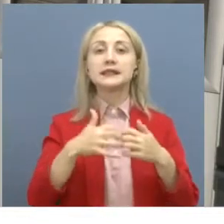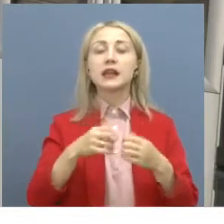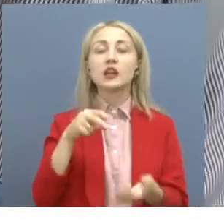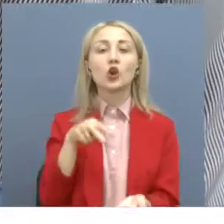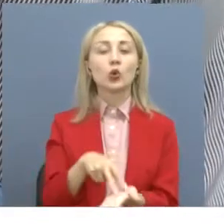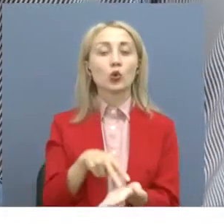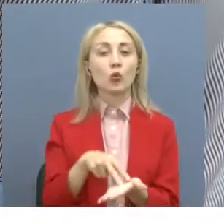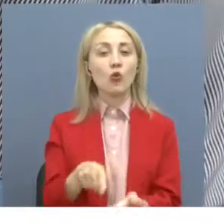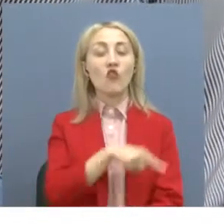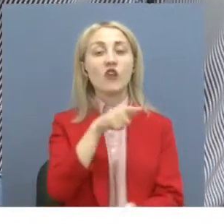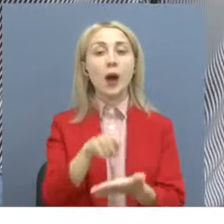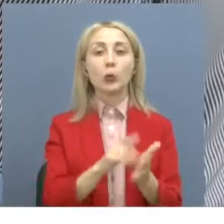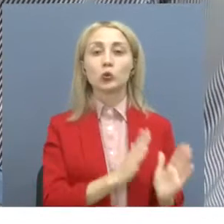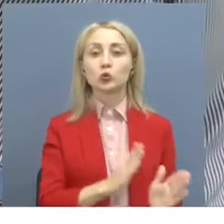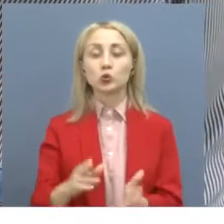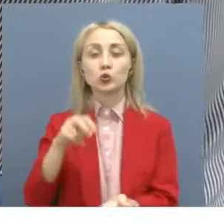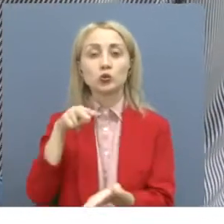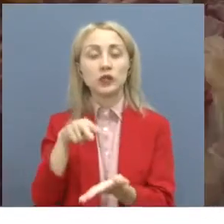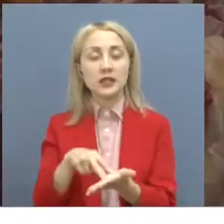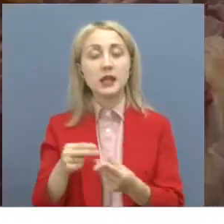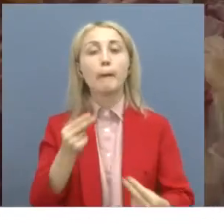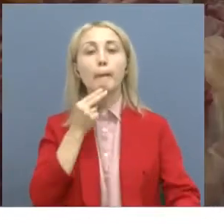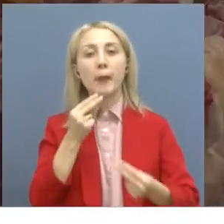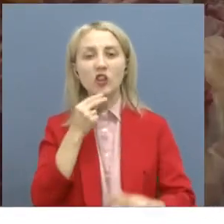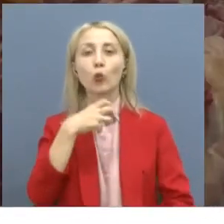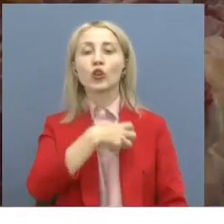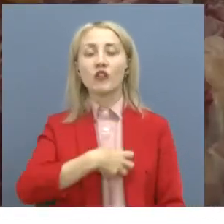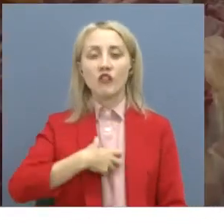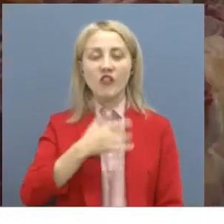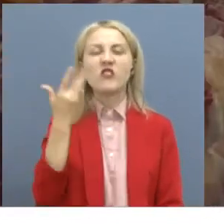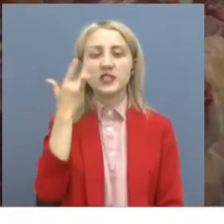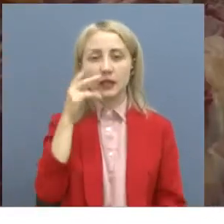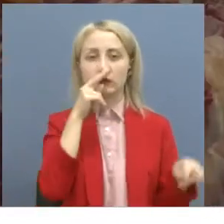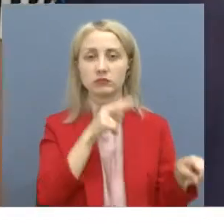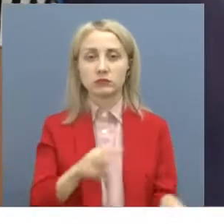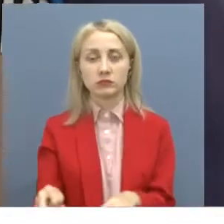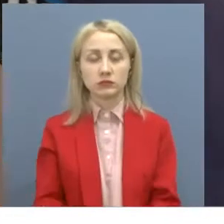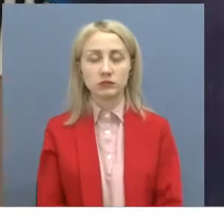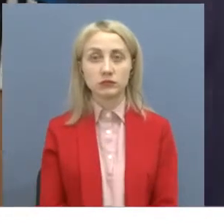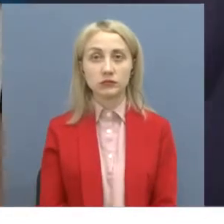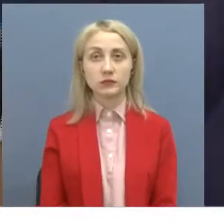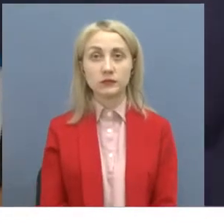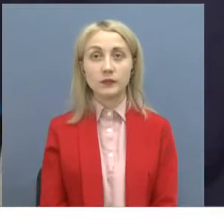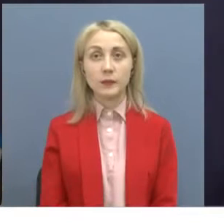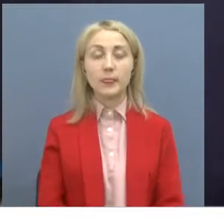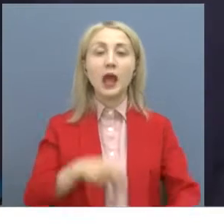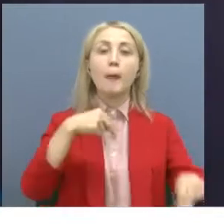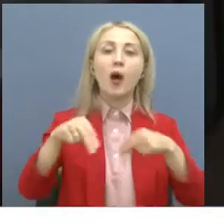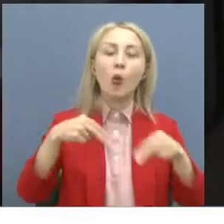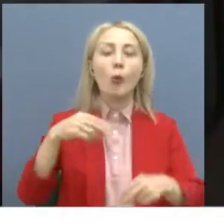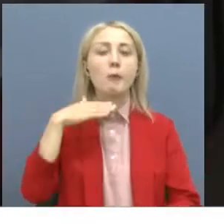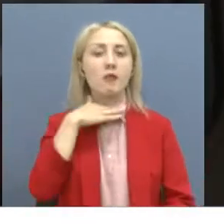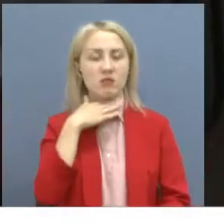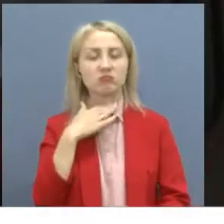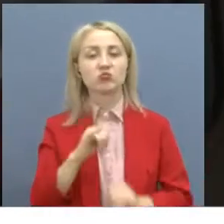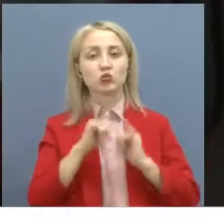алынған. Бүгінде жылқы, сиыр және құс еттері өңір тұрғындарының ерекше сұранысында. Әсіресе олар өзге елден келетін құс еттерін көбірек